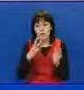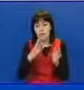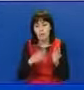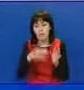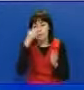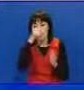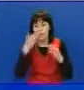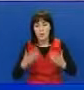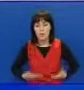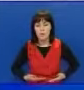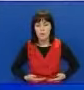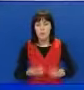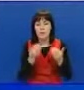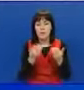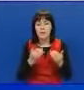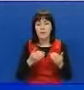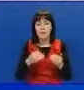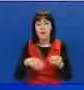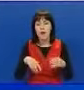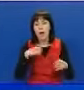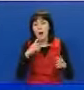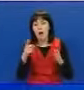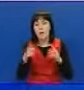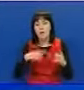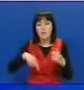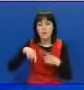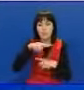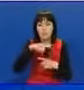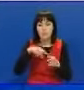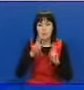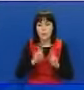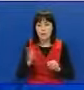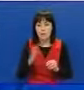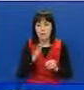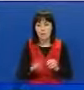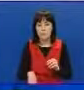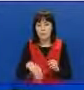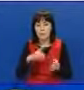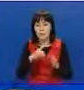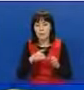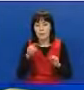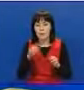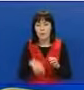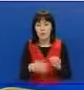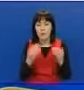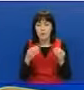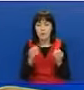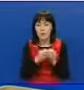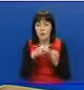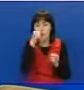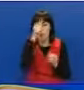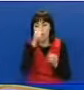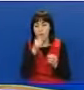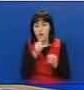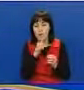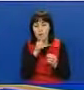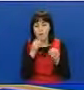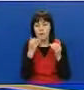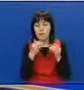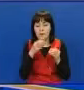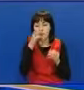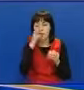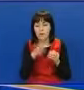екен. Алаңда лимузинімен әрлі-берлі жол ережесін бұза маневр жасаған. Оған қазір 10 айлық есептік көрсеткіш көлемінде айыппұл